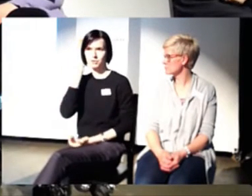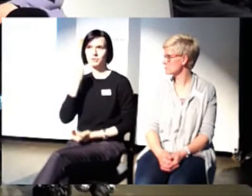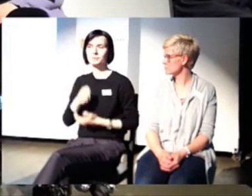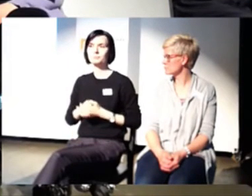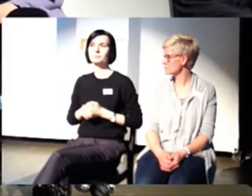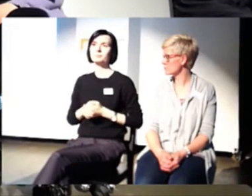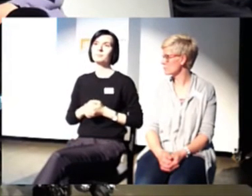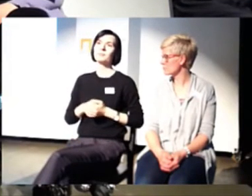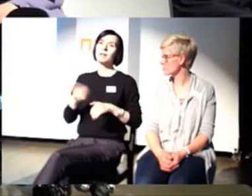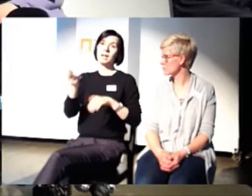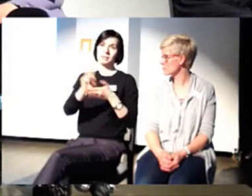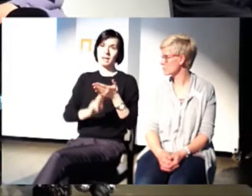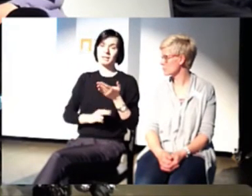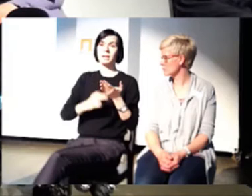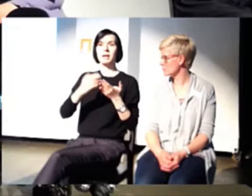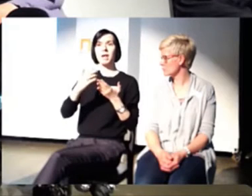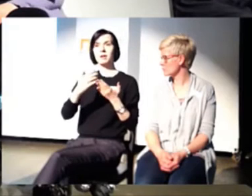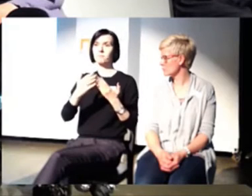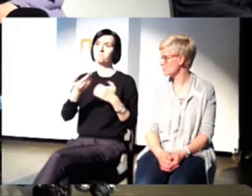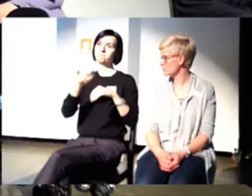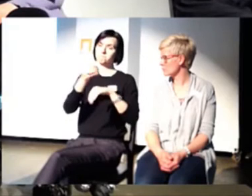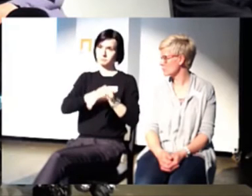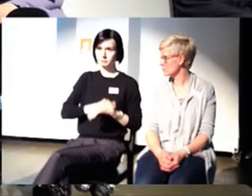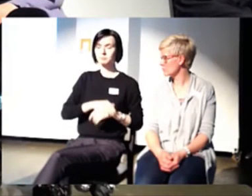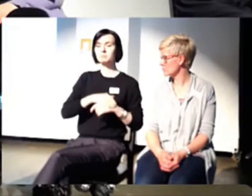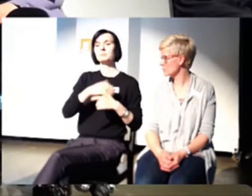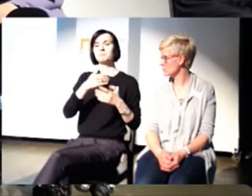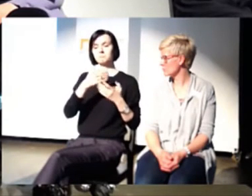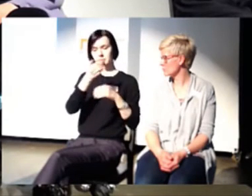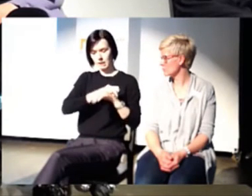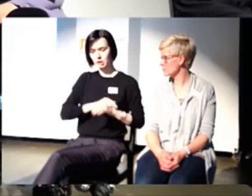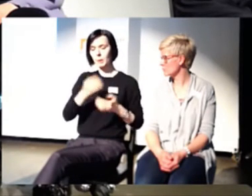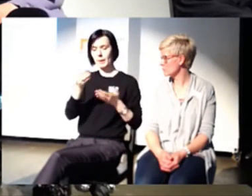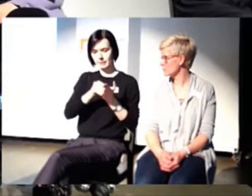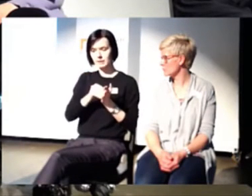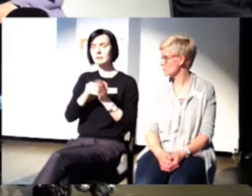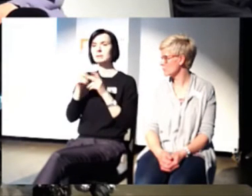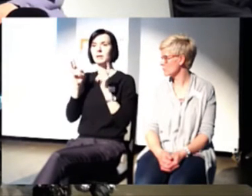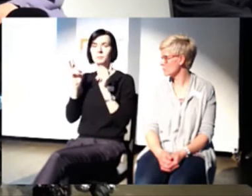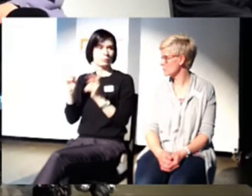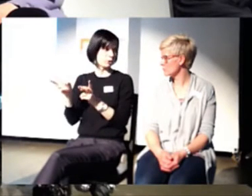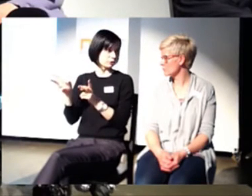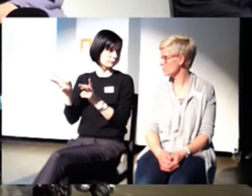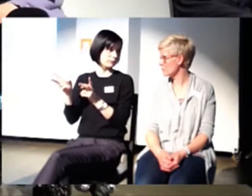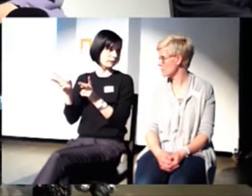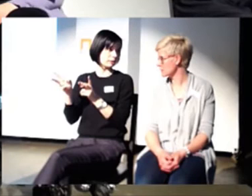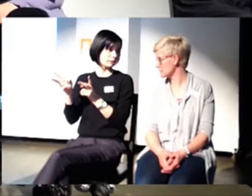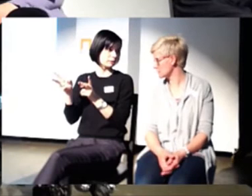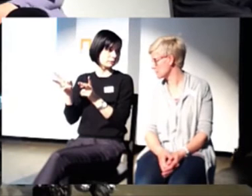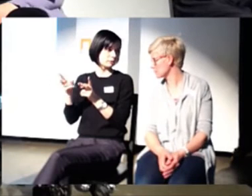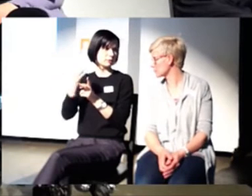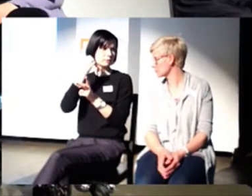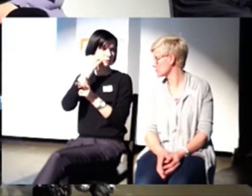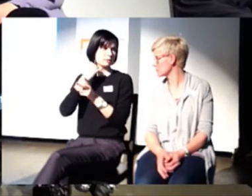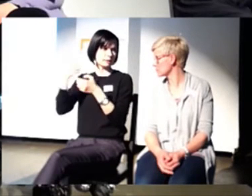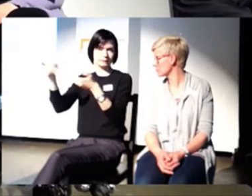ansioiden lisäksi arvioidaan myöskin hakijan mahdollista panosta residenssijaksoon. Eli meillä on se kaivoajatus, mitä